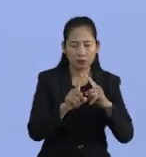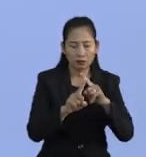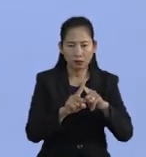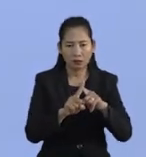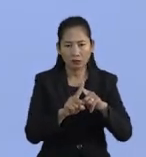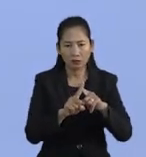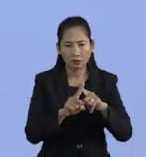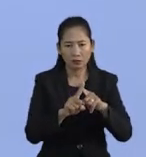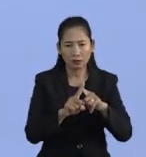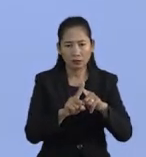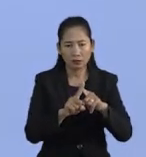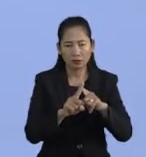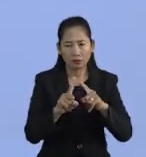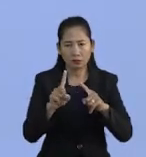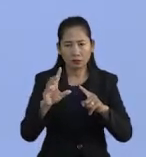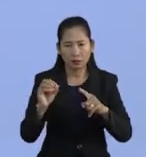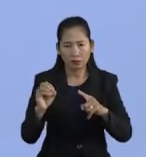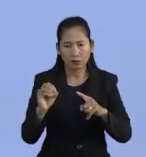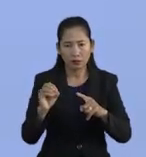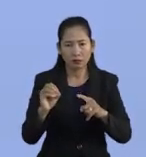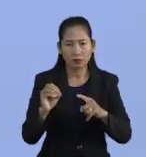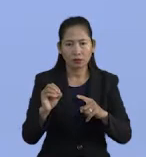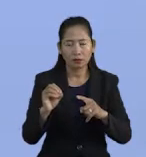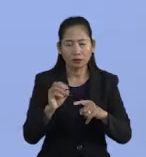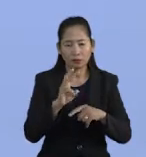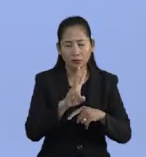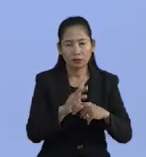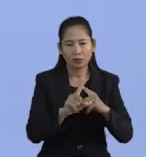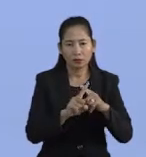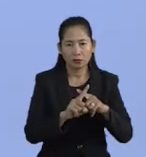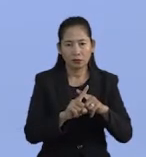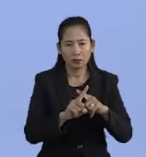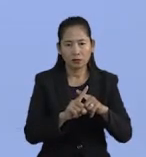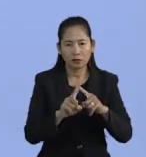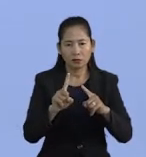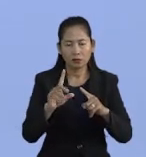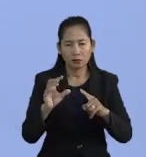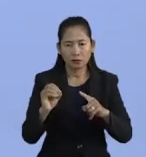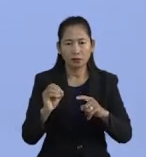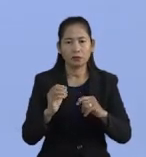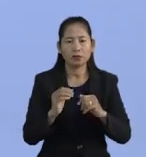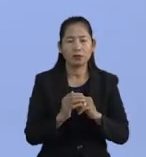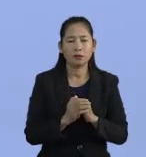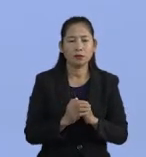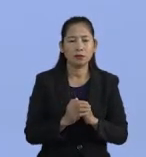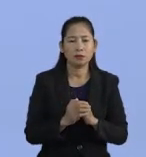nâng đọc nữa cơ nè mà nâng bấy khốn ở đọc